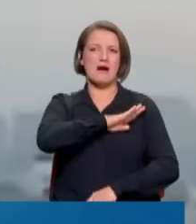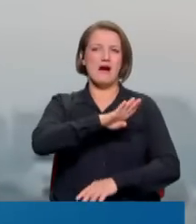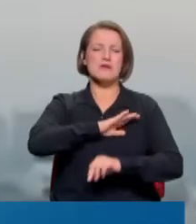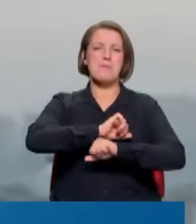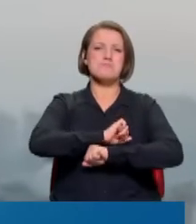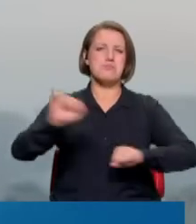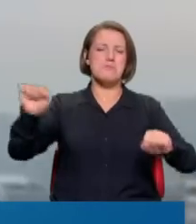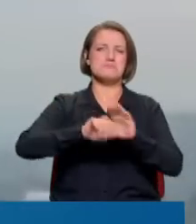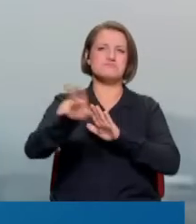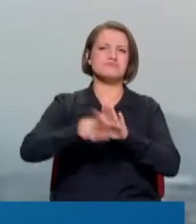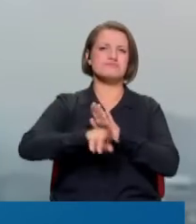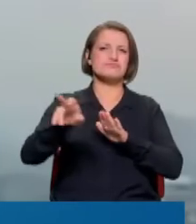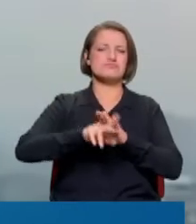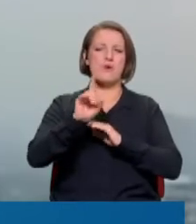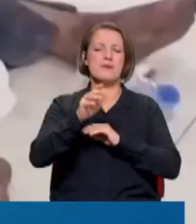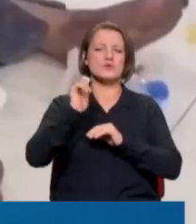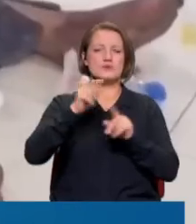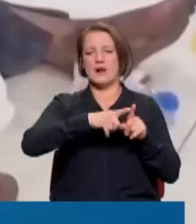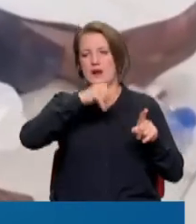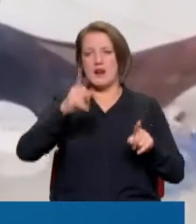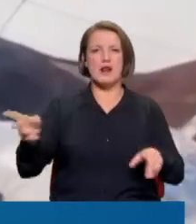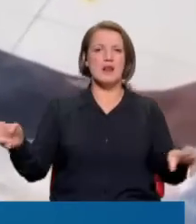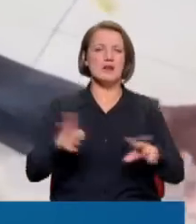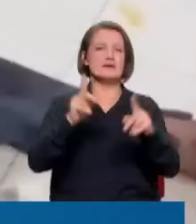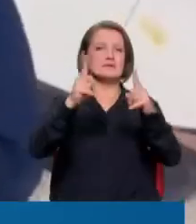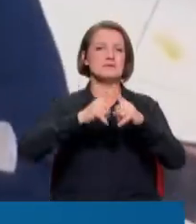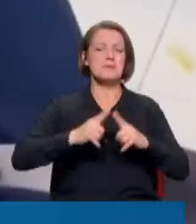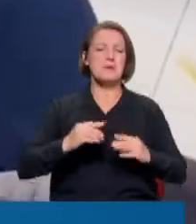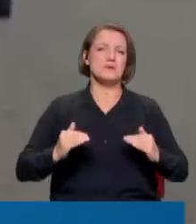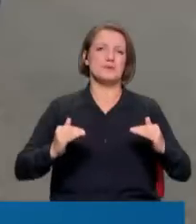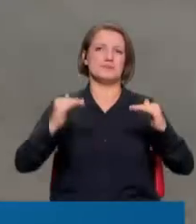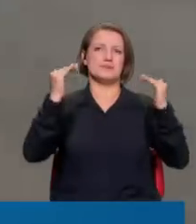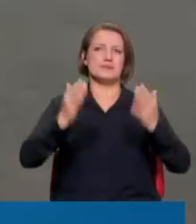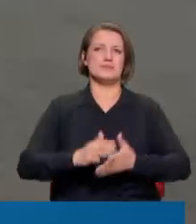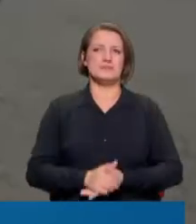bombalıyor 15 gündür süren bombardımanda can kaybı her geçen saat